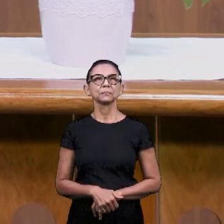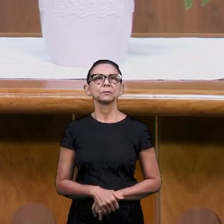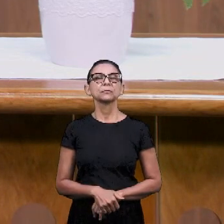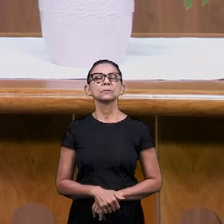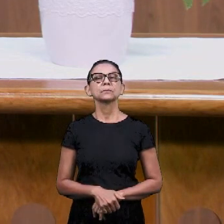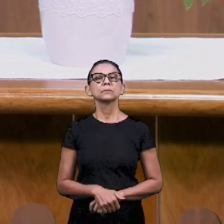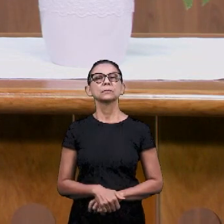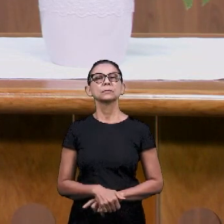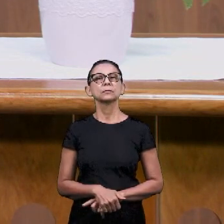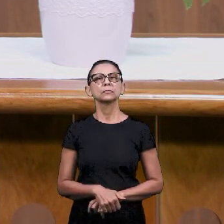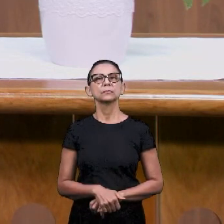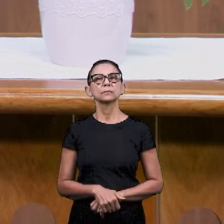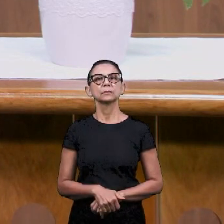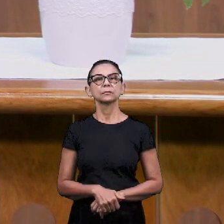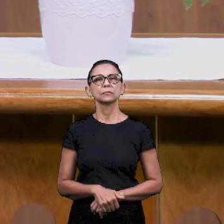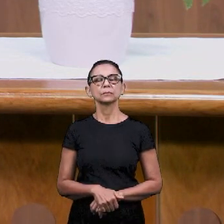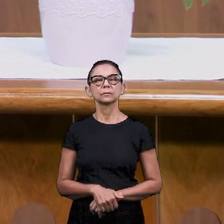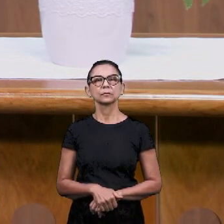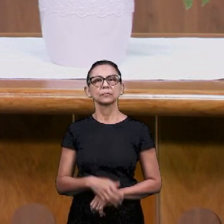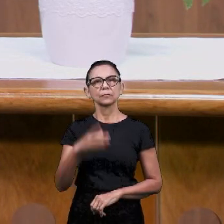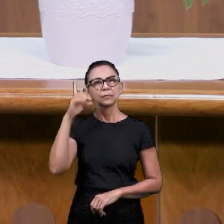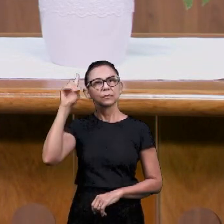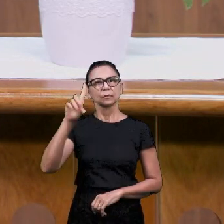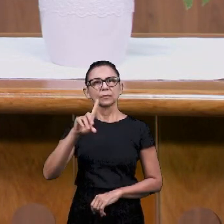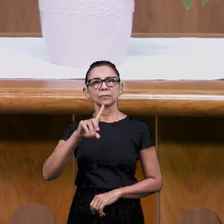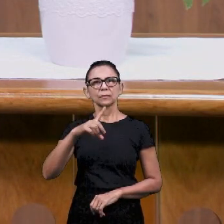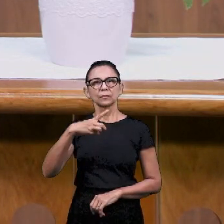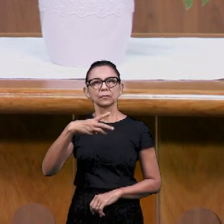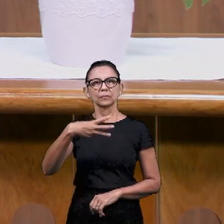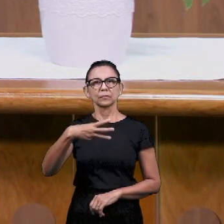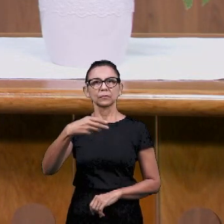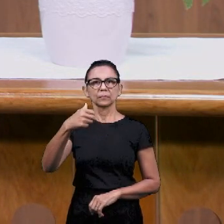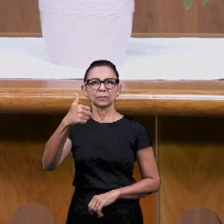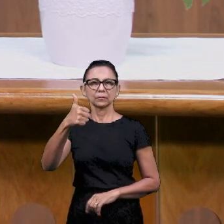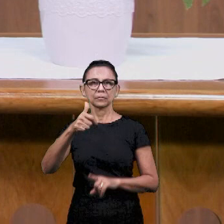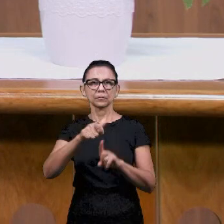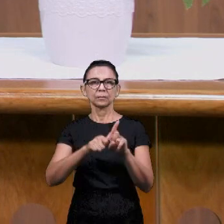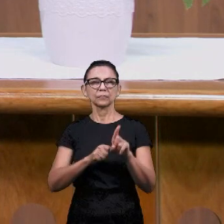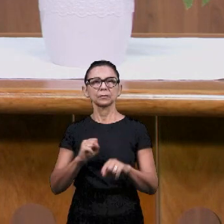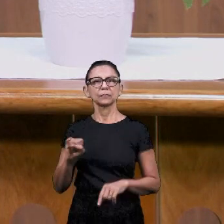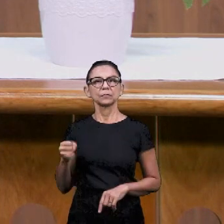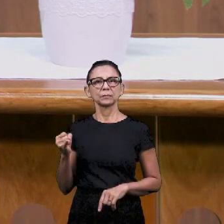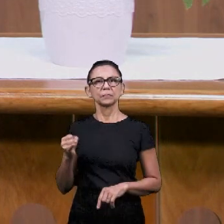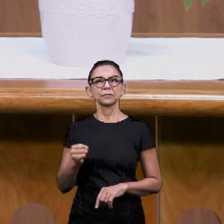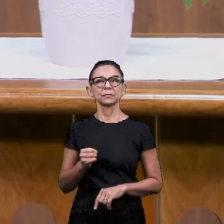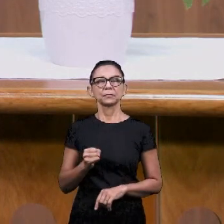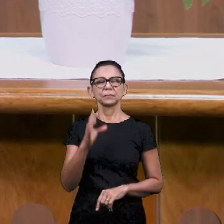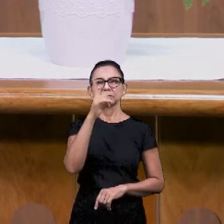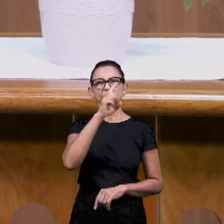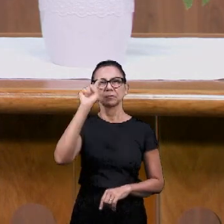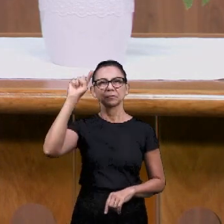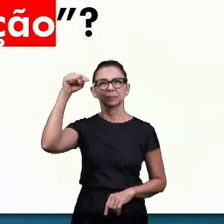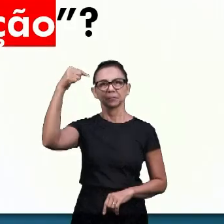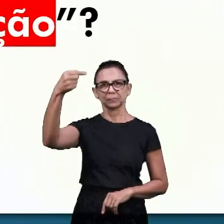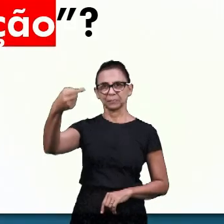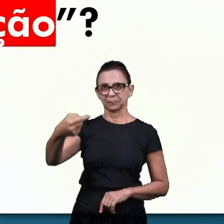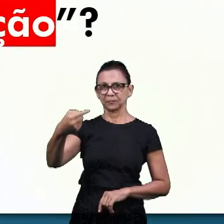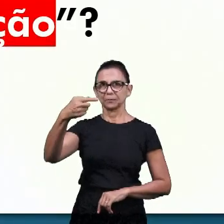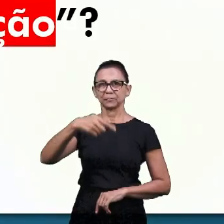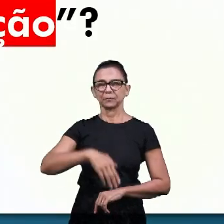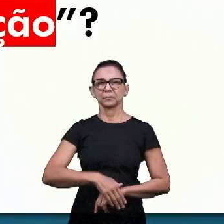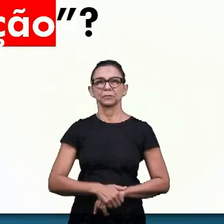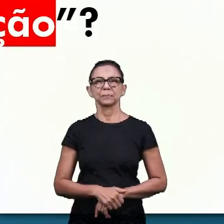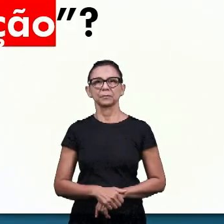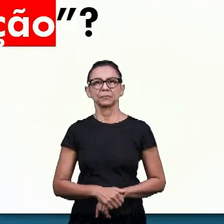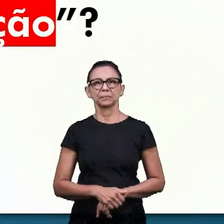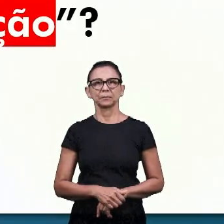l'école biblique du 31 janvier, dimanche prochain. Et la question est la suivante. En 1 Pierre, chapitre